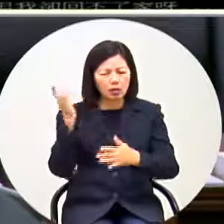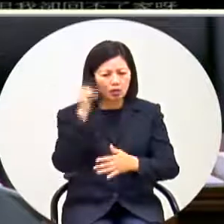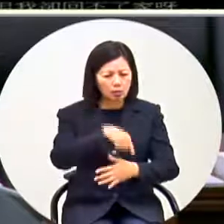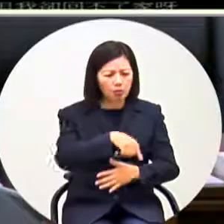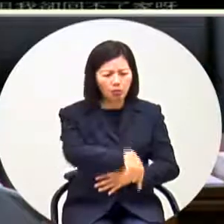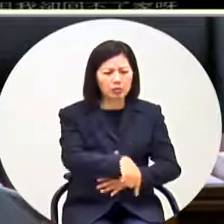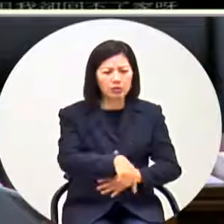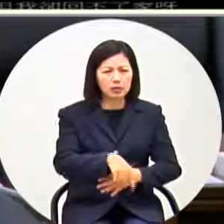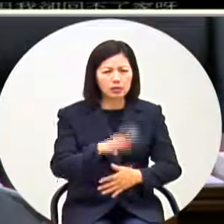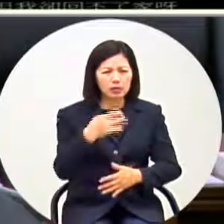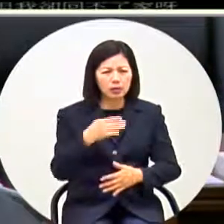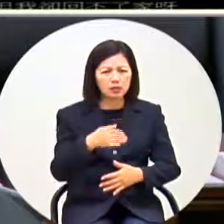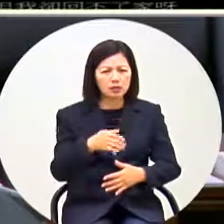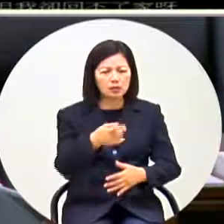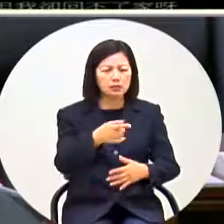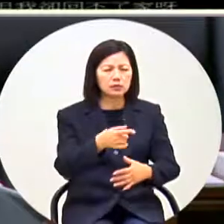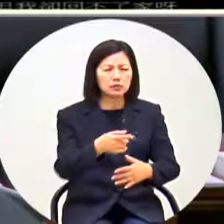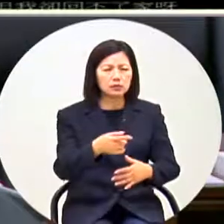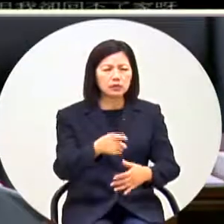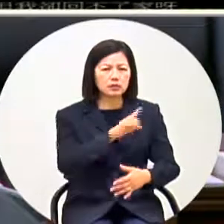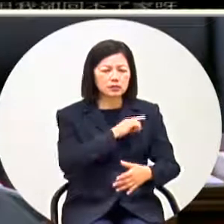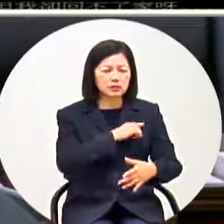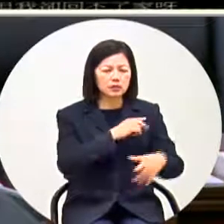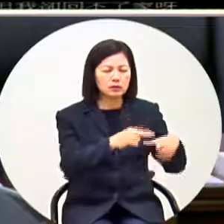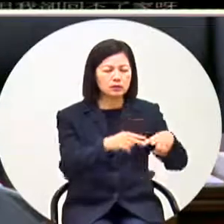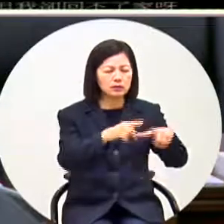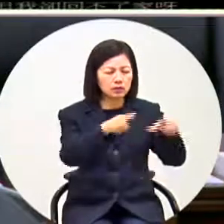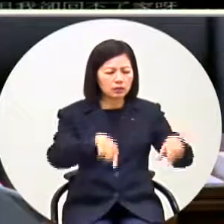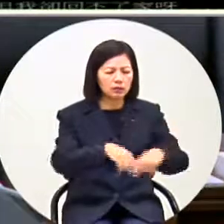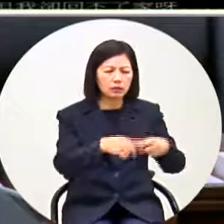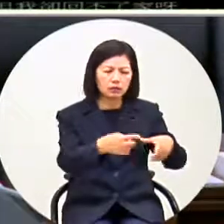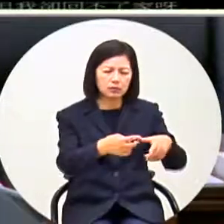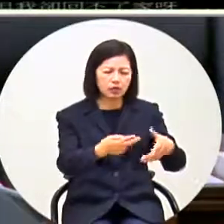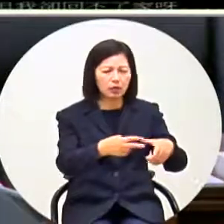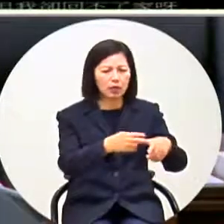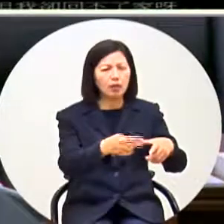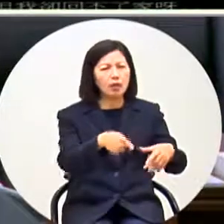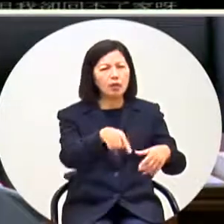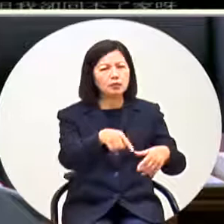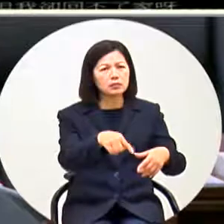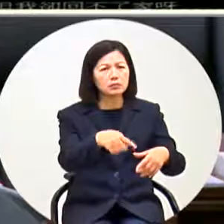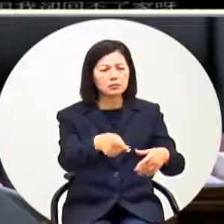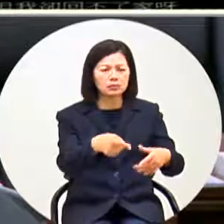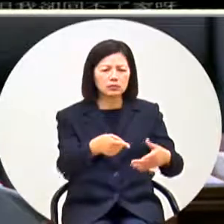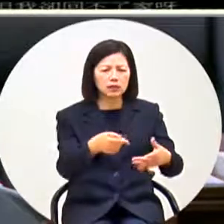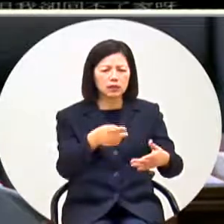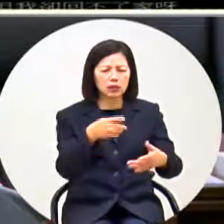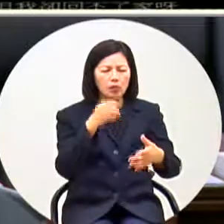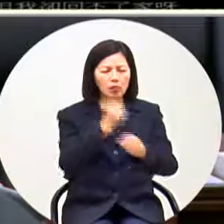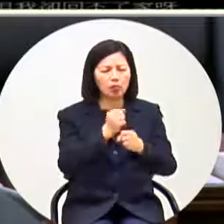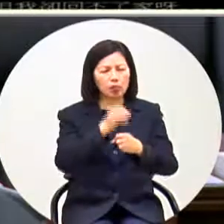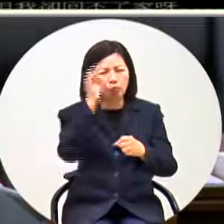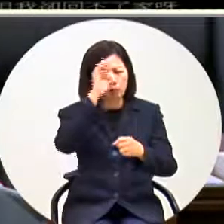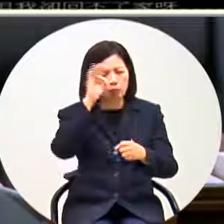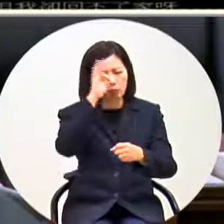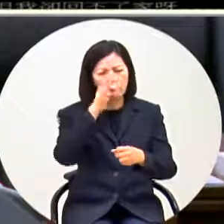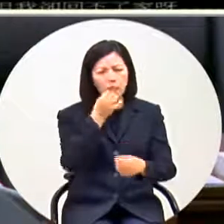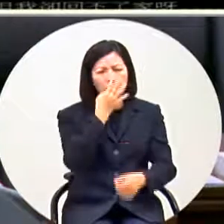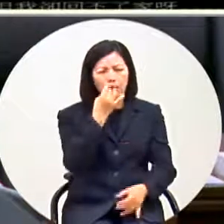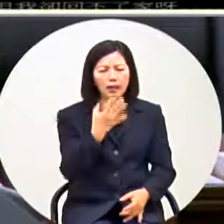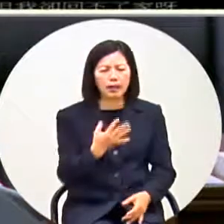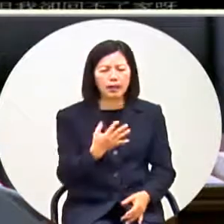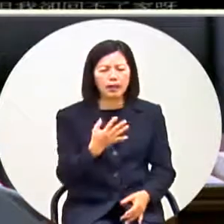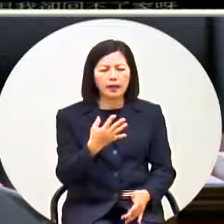差不多1/10的回应又找不到，然后后来要考虑说，他还是照常留在台北工